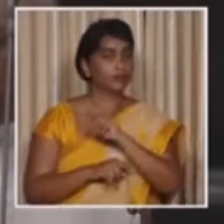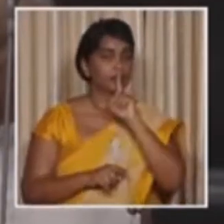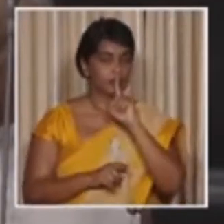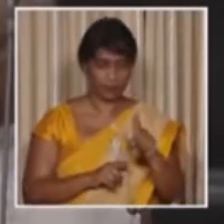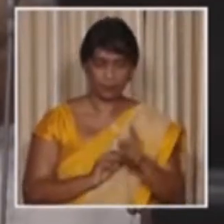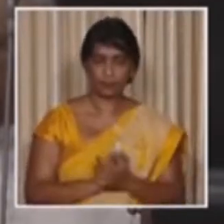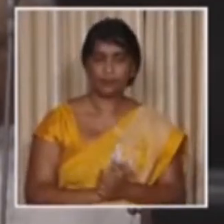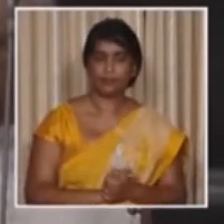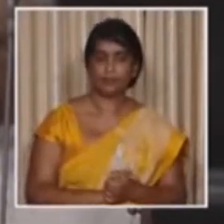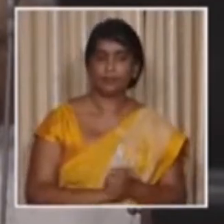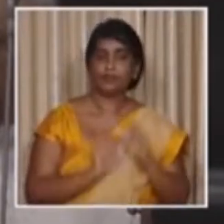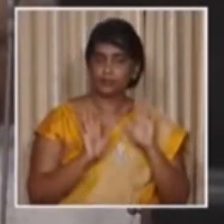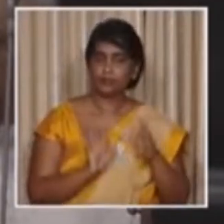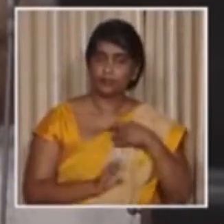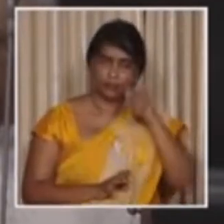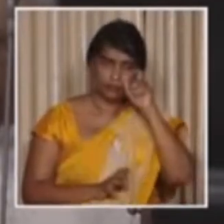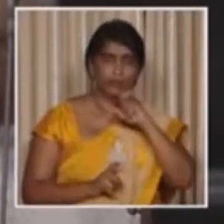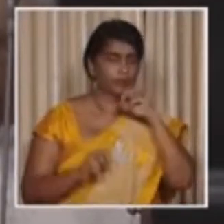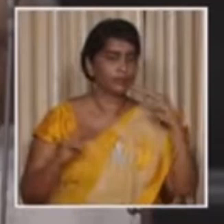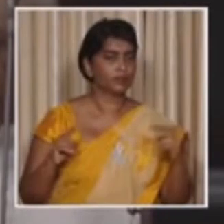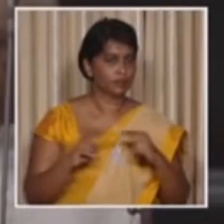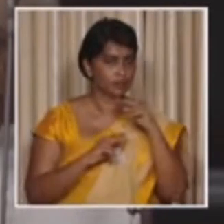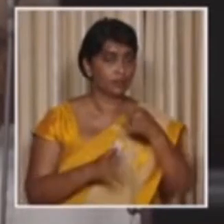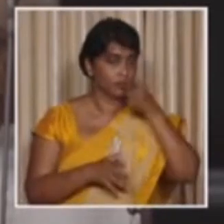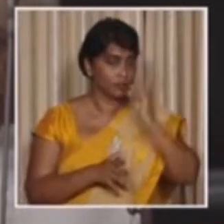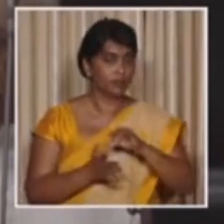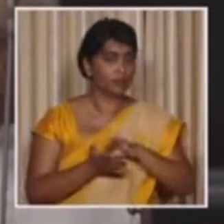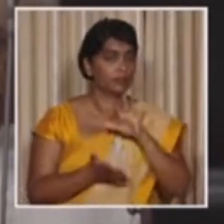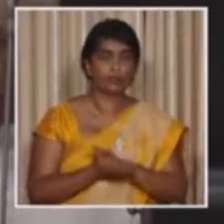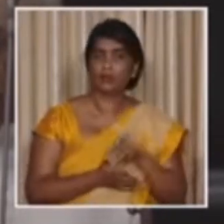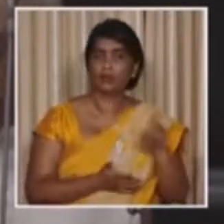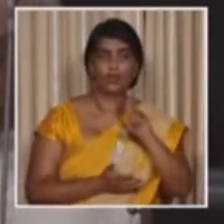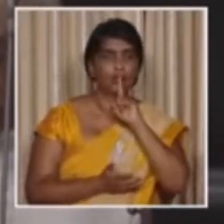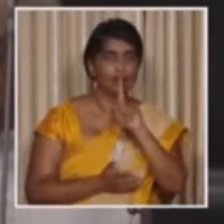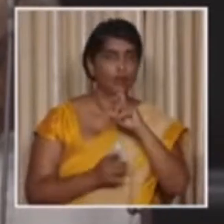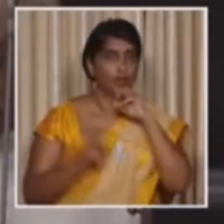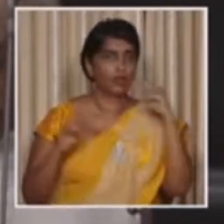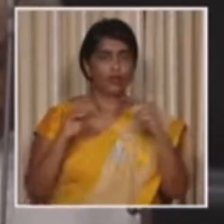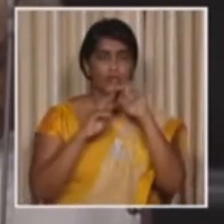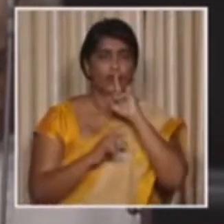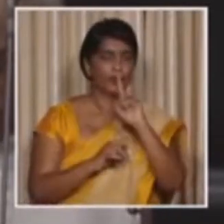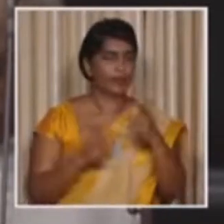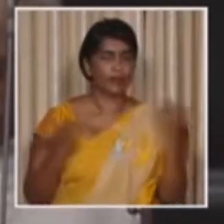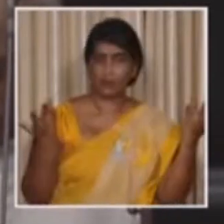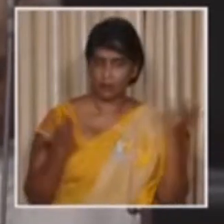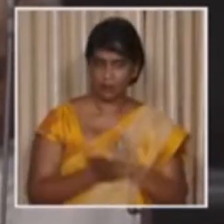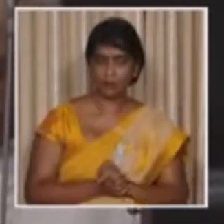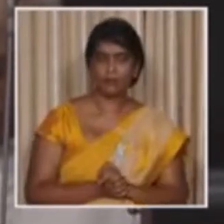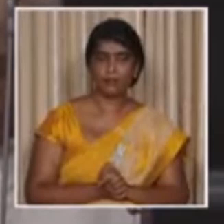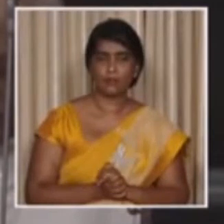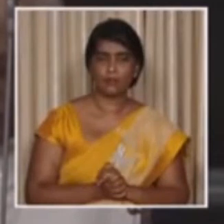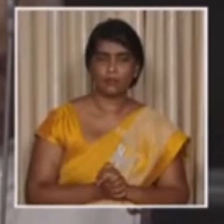ඇත. ඒත් අපි බැලුවාම ශ්‍රේෂ්ඨාධිකරණයේ තීන්දුව එහෙම තීන්දුවක් ශ්‍රේෂ්ඨාධිකරණයෙන් දීලා නැහැ.